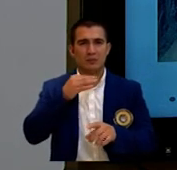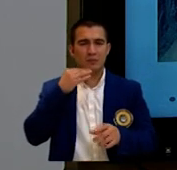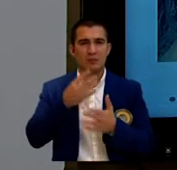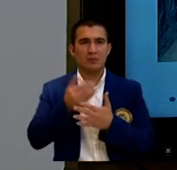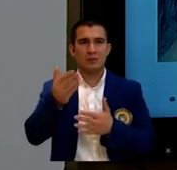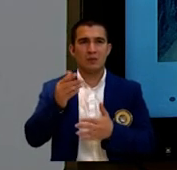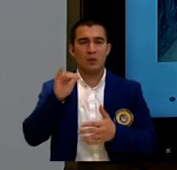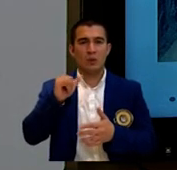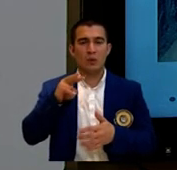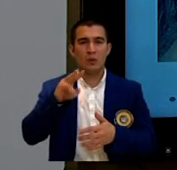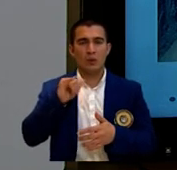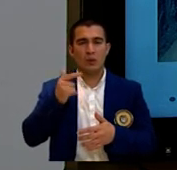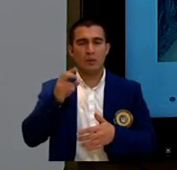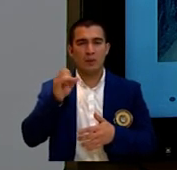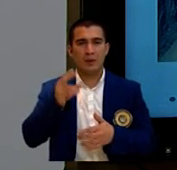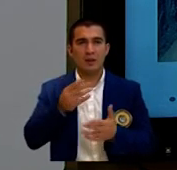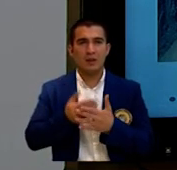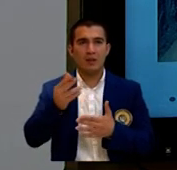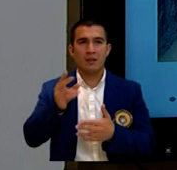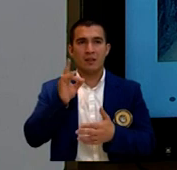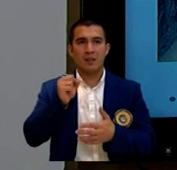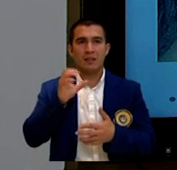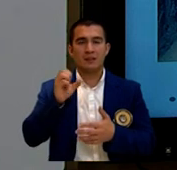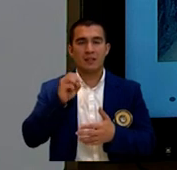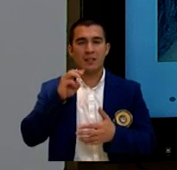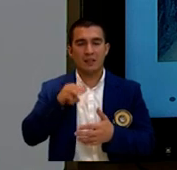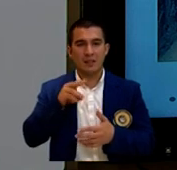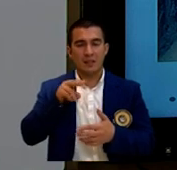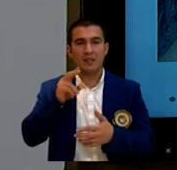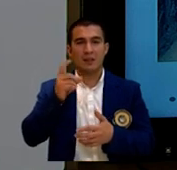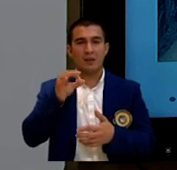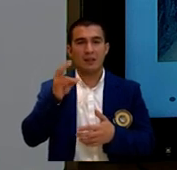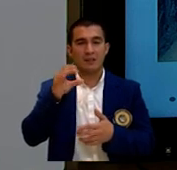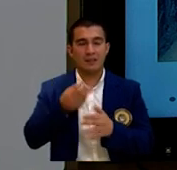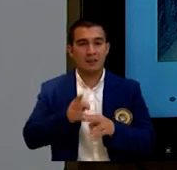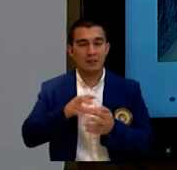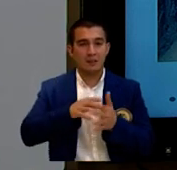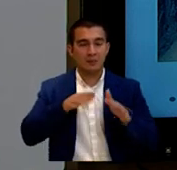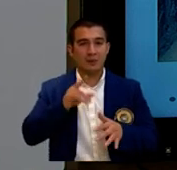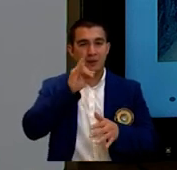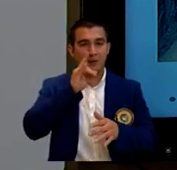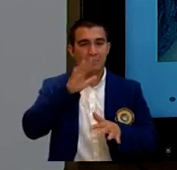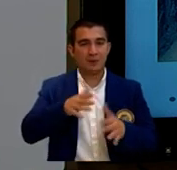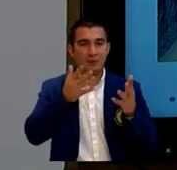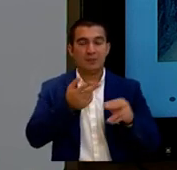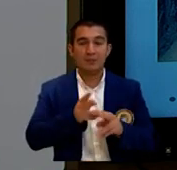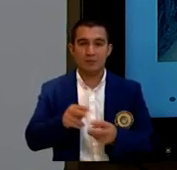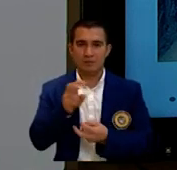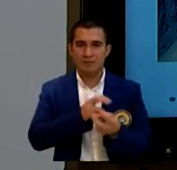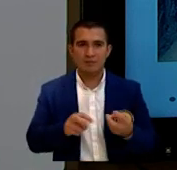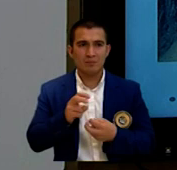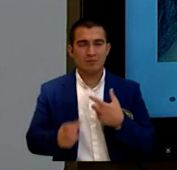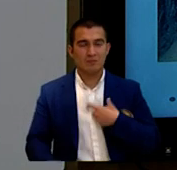Ulug'bek rasadxonasi binosi qoldiqlarini topish uchun sa'y harakatlar olib bordi. Va